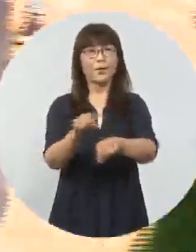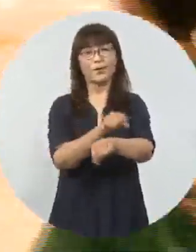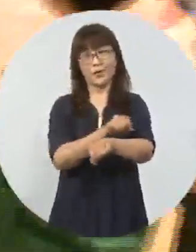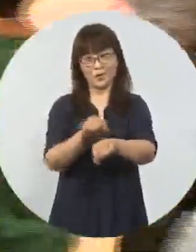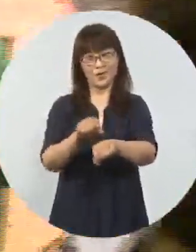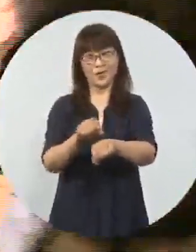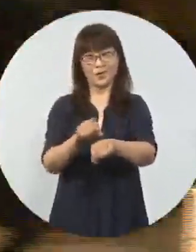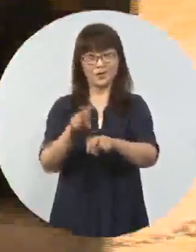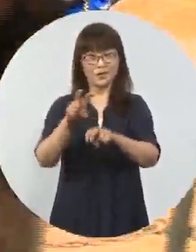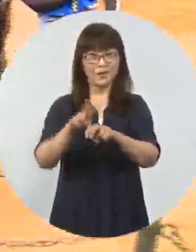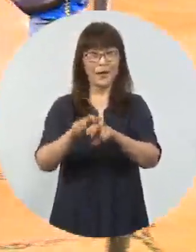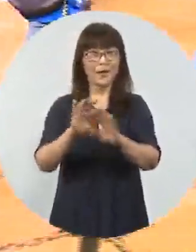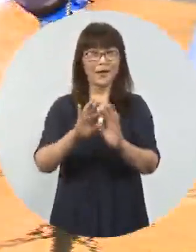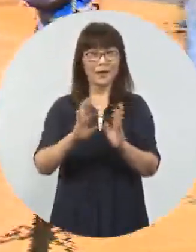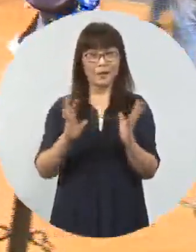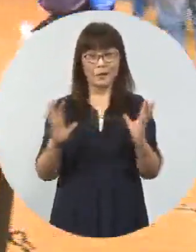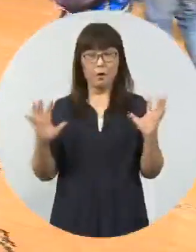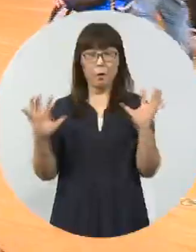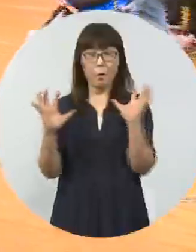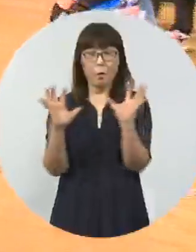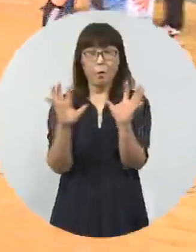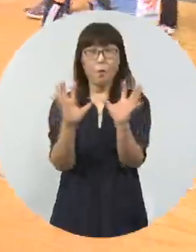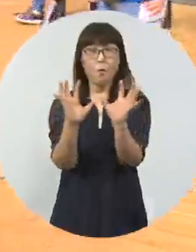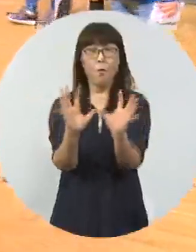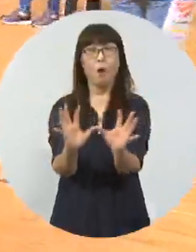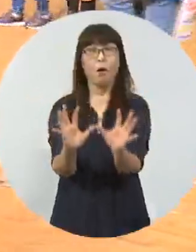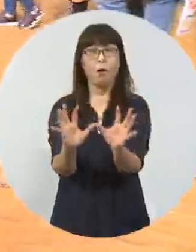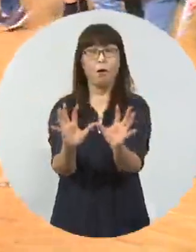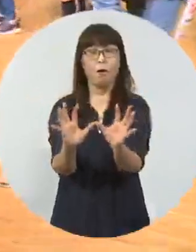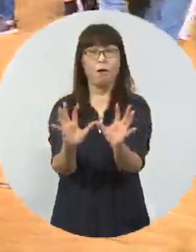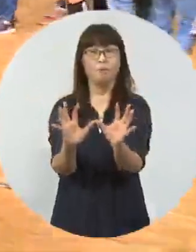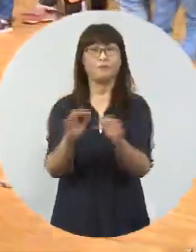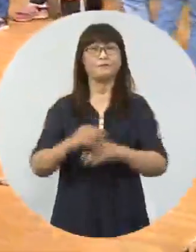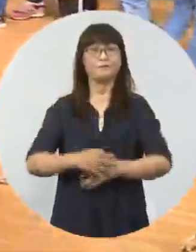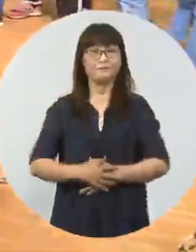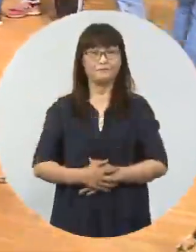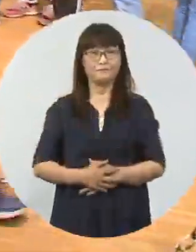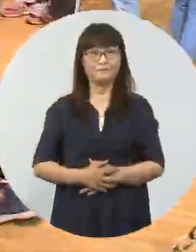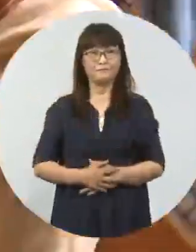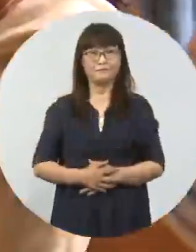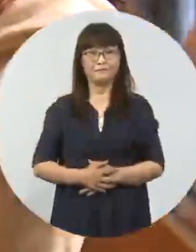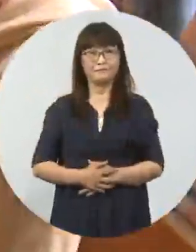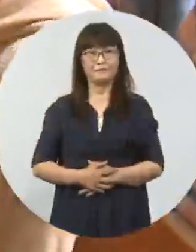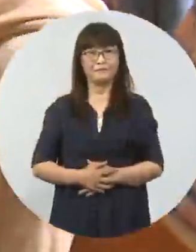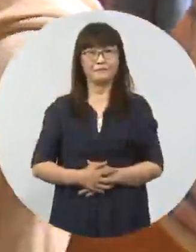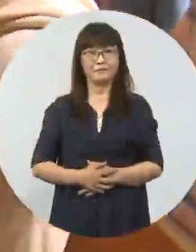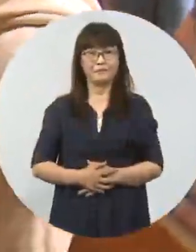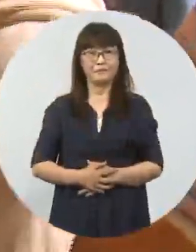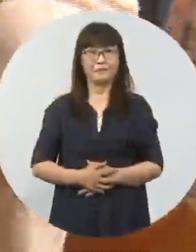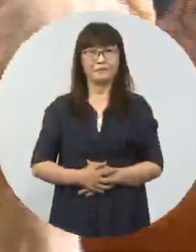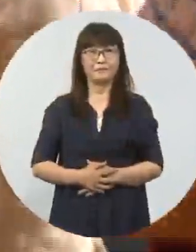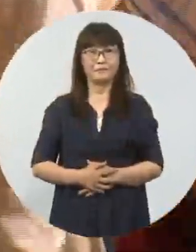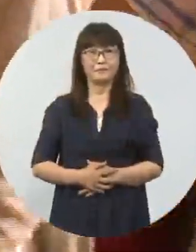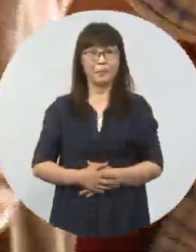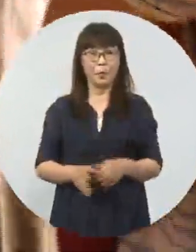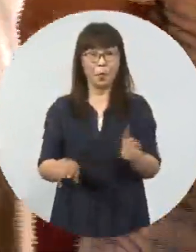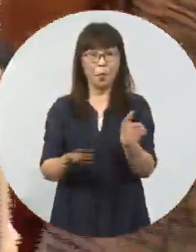にこちらのセリに参加者全員が乗せてもらうことに。 はい、お願いします。うん、